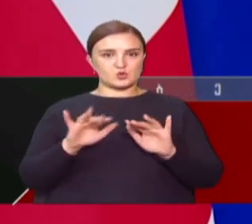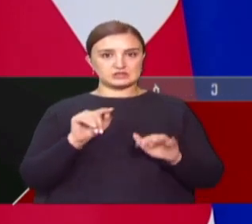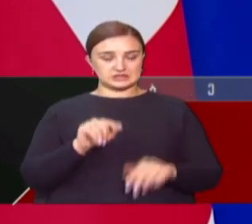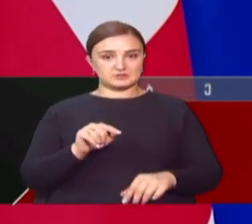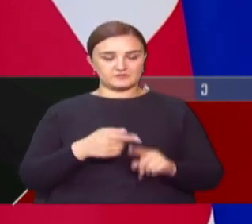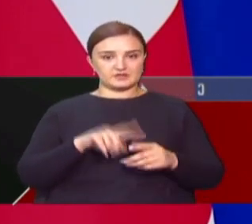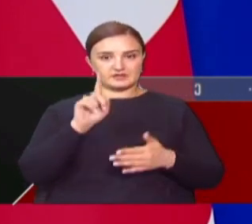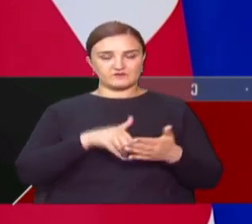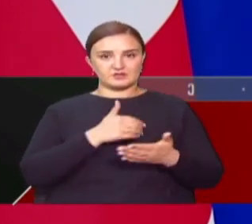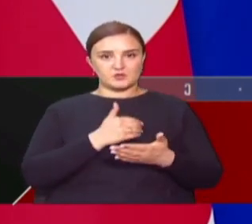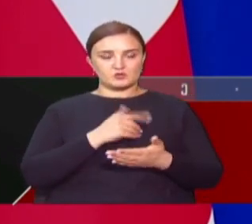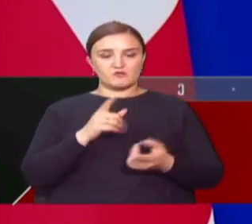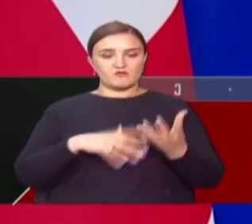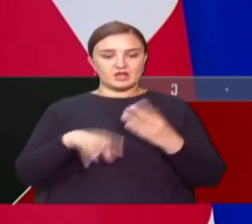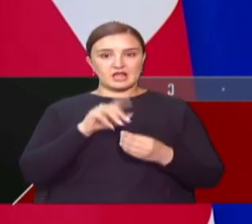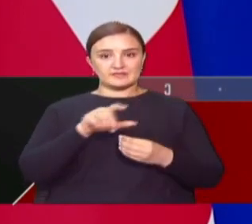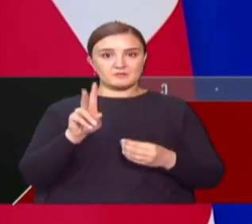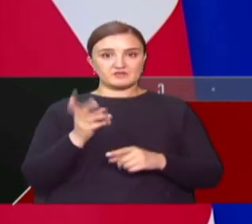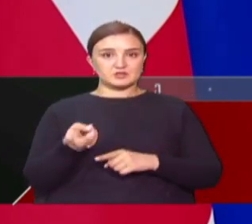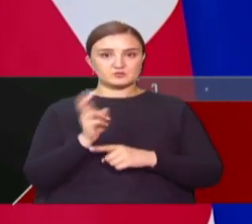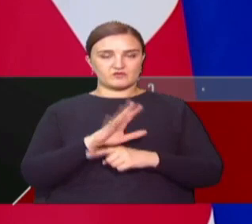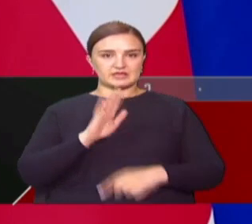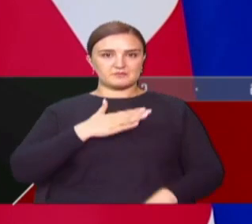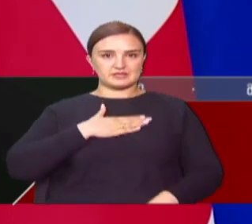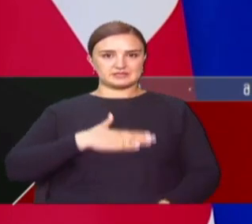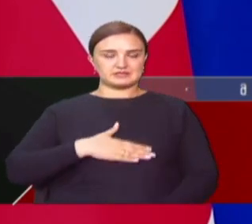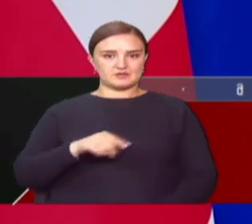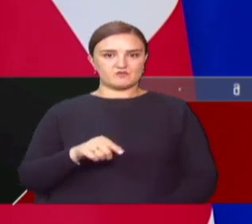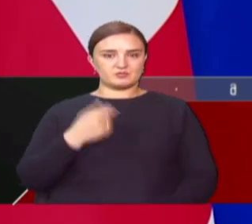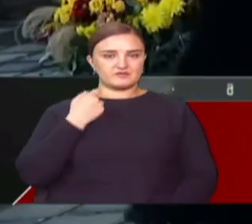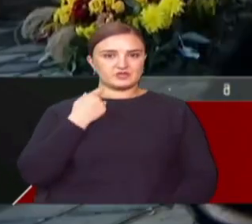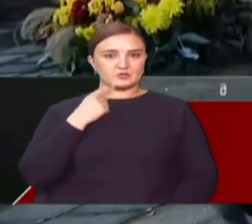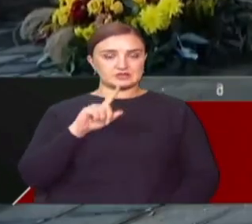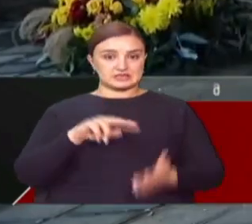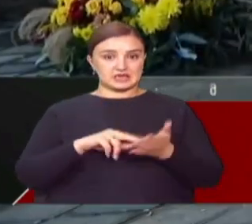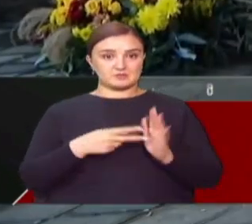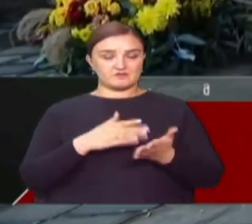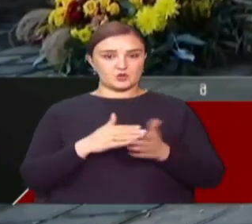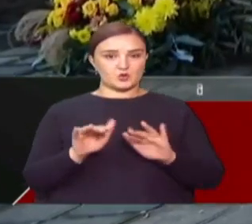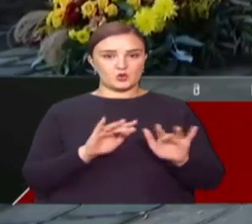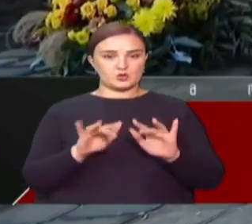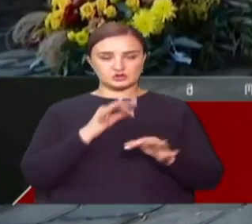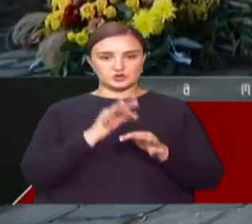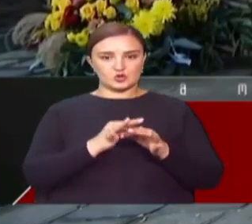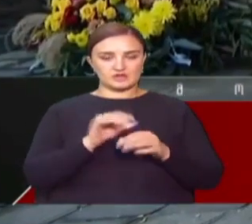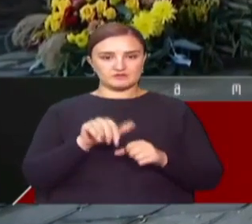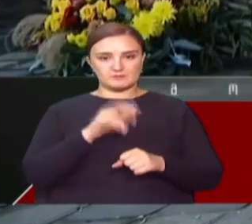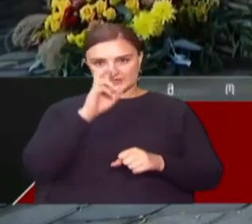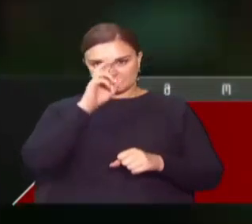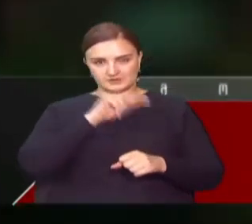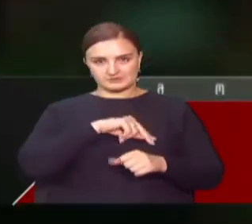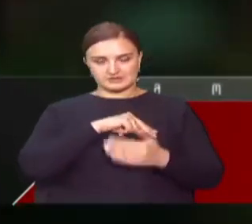კალენდარში და იმედოვნებ ყველა ადამიანი, ვინც მოვა, ისე ამონებს იმ ღონისძიებებით, რომელიც დაგეგმილი არის. Ღონისძიების ორგანიზატორი